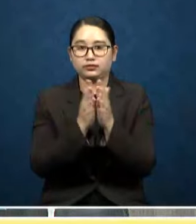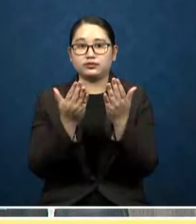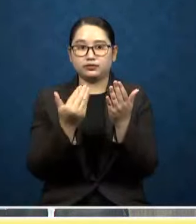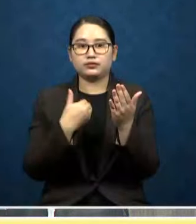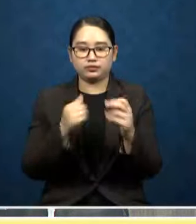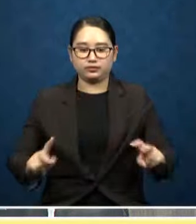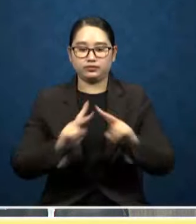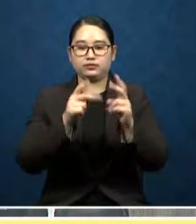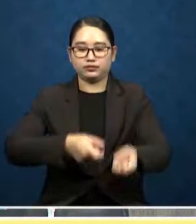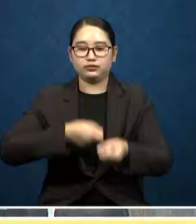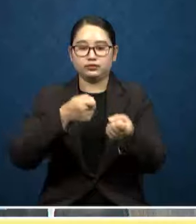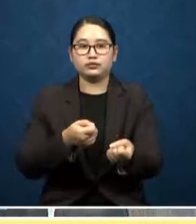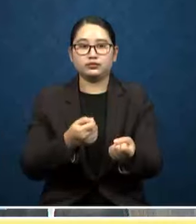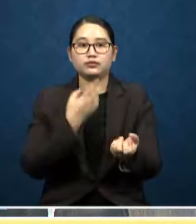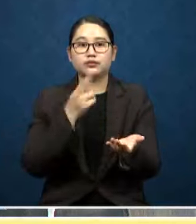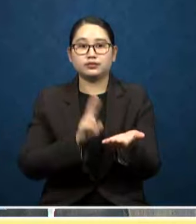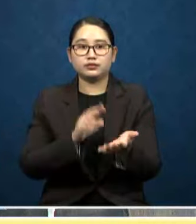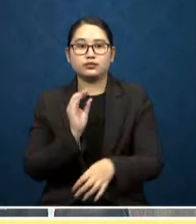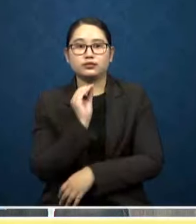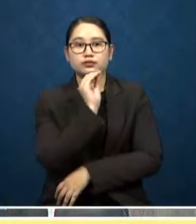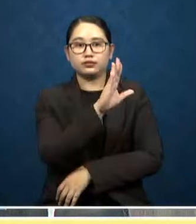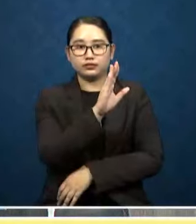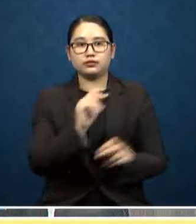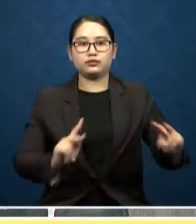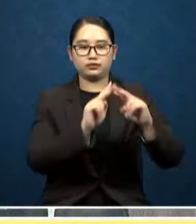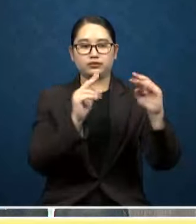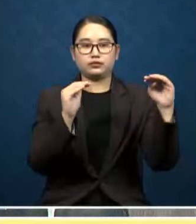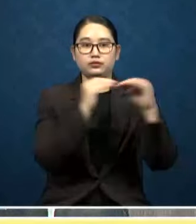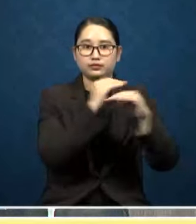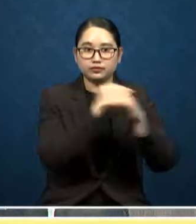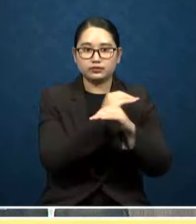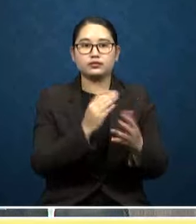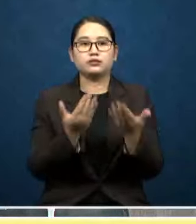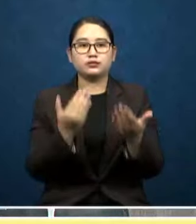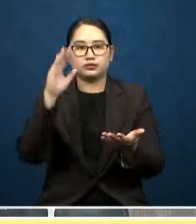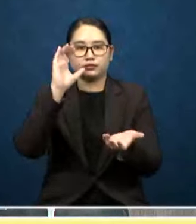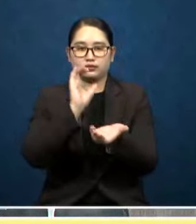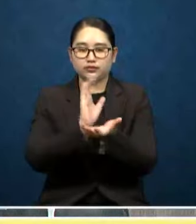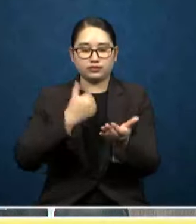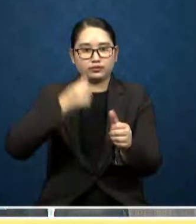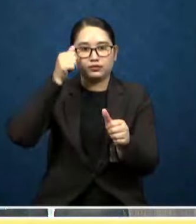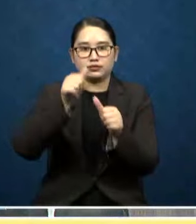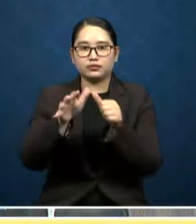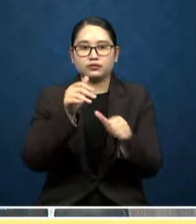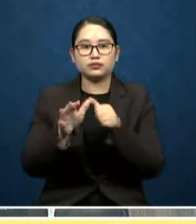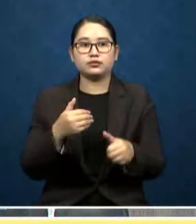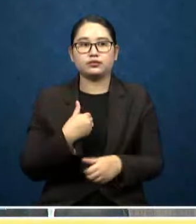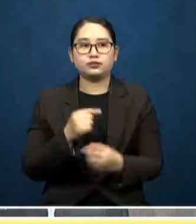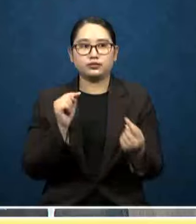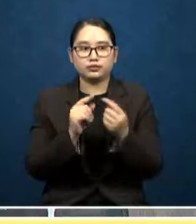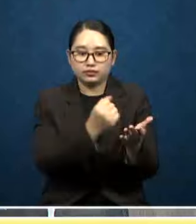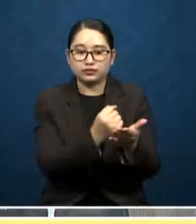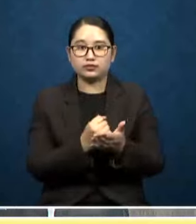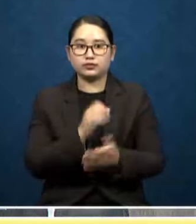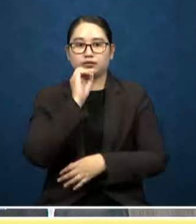กระทรวงเกษตรและสหกรณ์ไปถึงกระทรวงคมนาคมหรือสงานตำรวจแห่งชาติผมจำไม่ได้ว่าช่วย